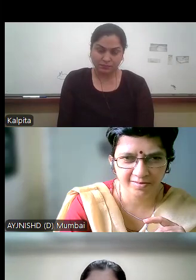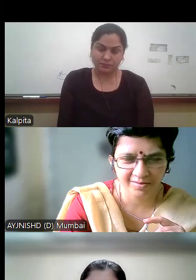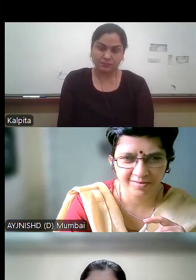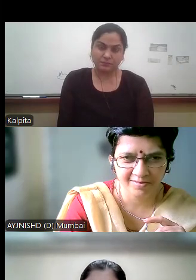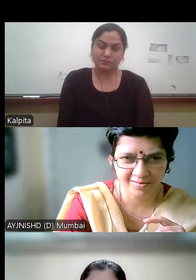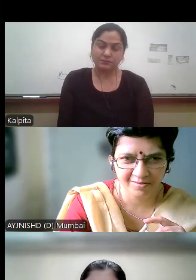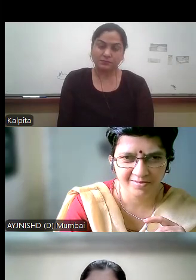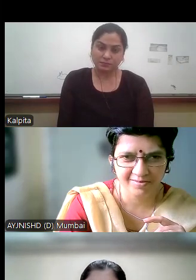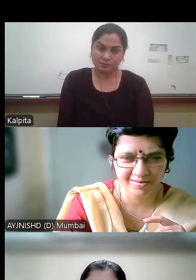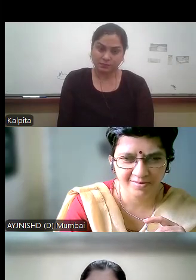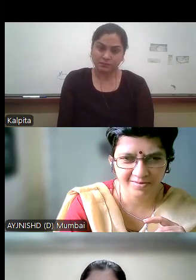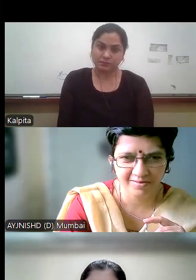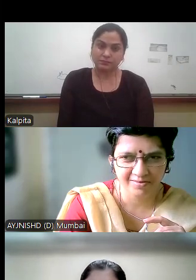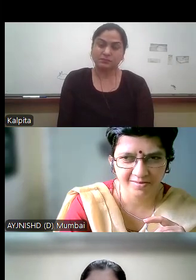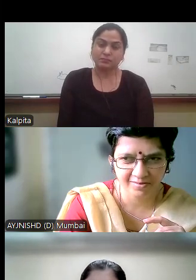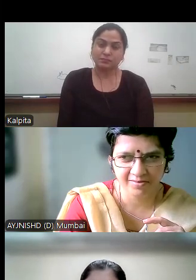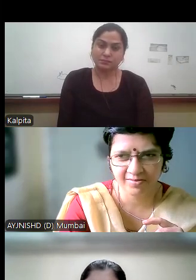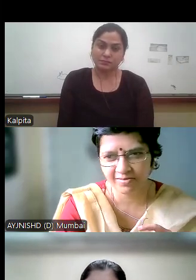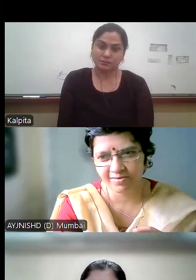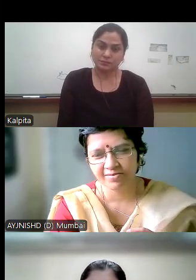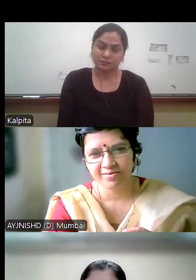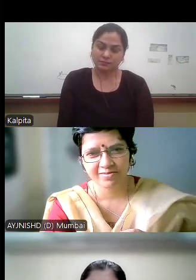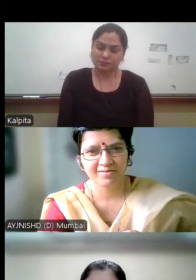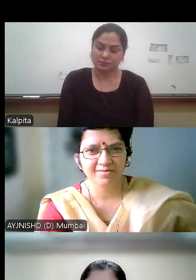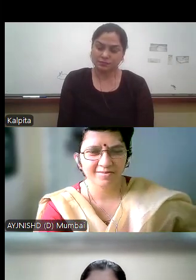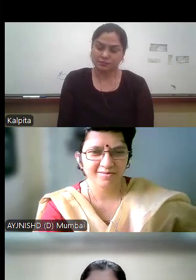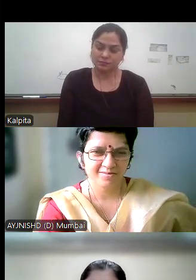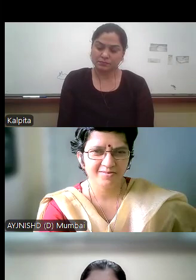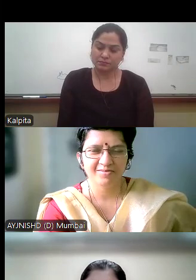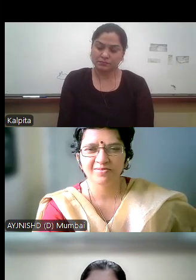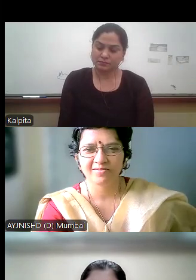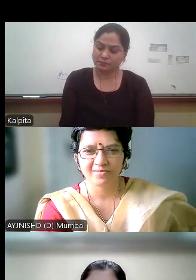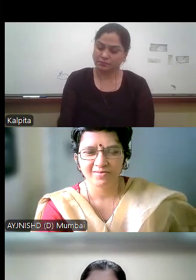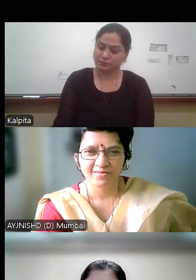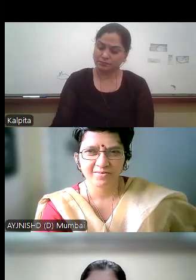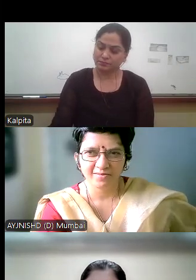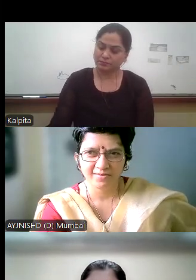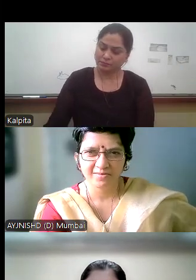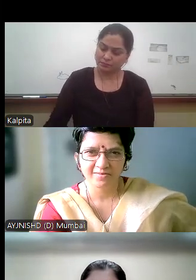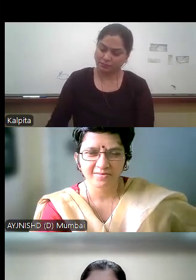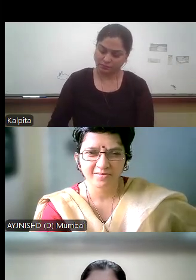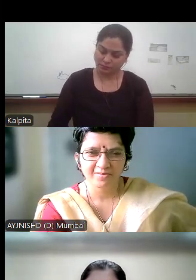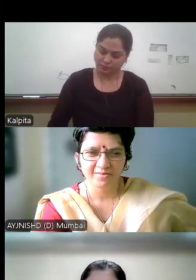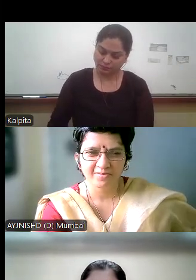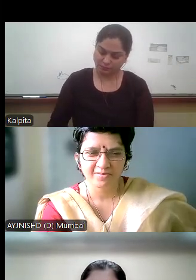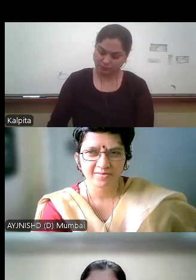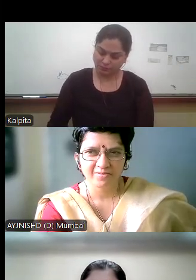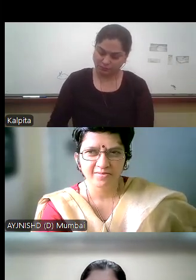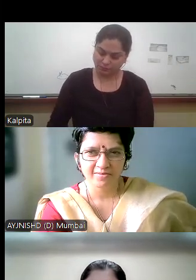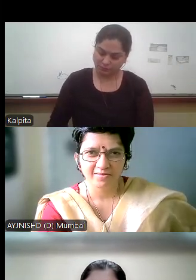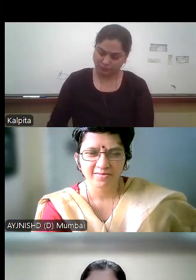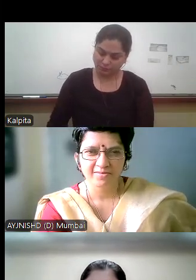पिलाना सिखा सकते हैं। उसके हाथ की मांसपेशियों से के लिए कोई टॉय दे सकते हैं जिससे वो अपनी हाथ